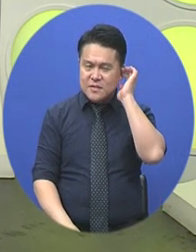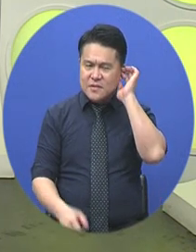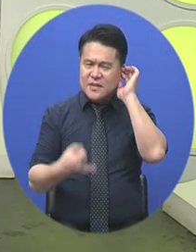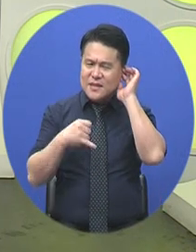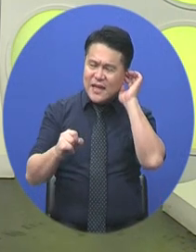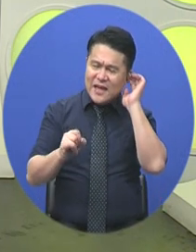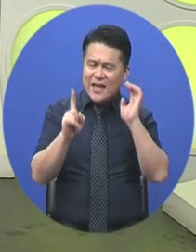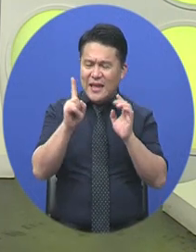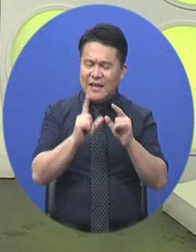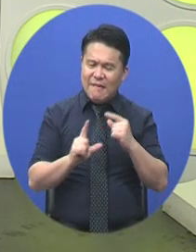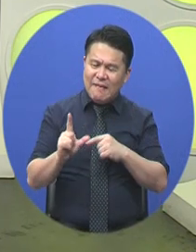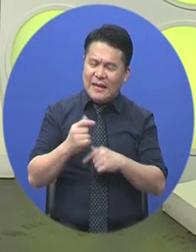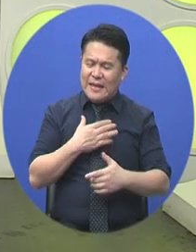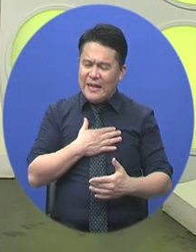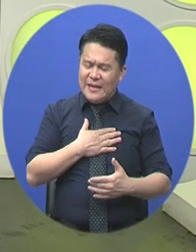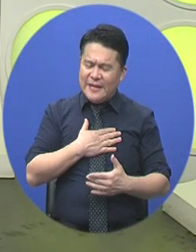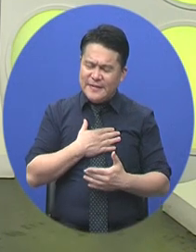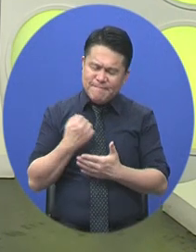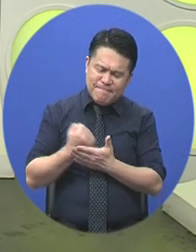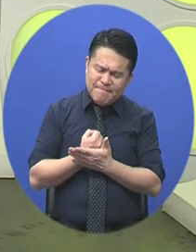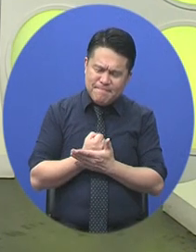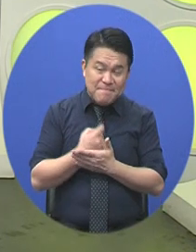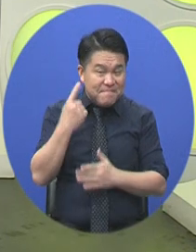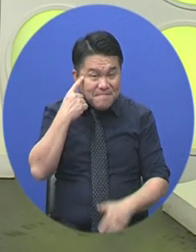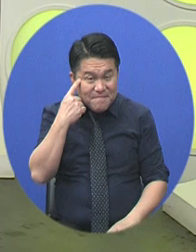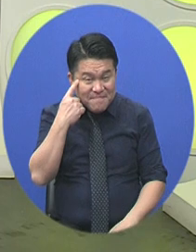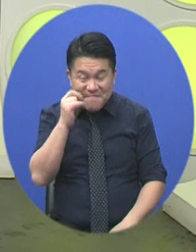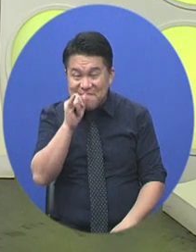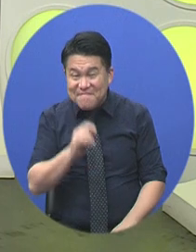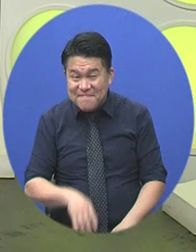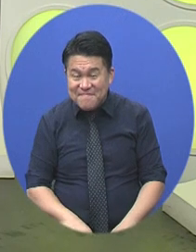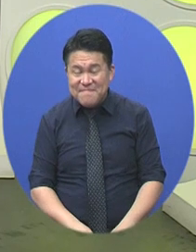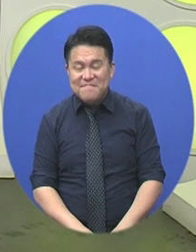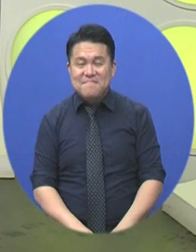좀 있었으면 좋았다. 뭐 이런 생각이 들 때가 있습니까?